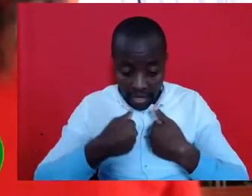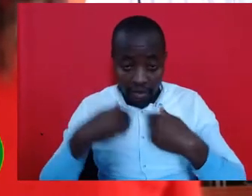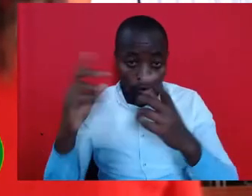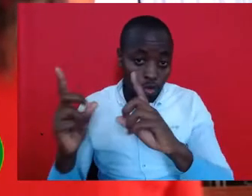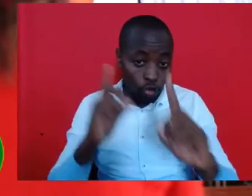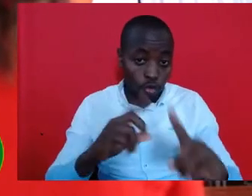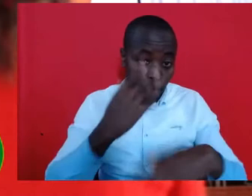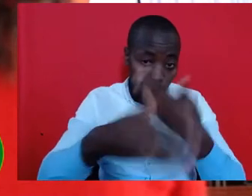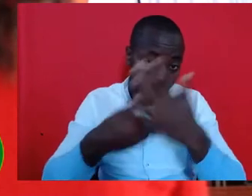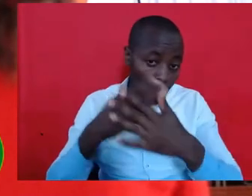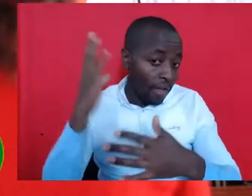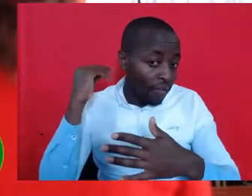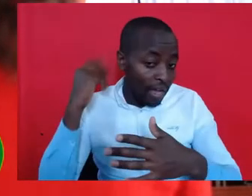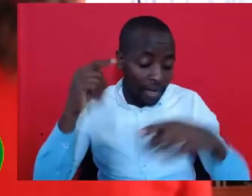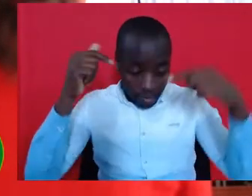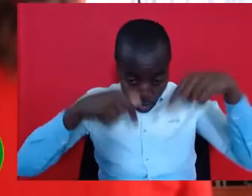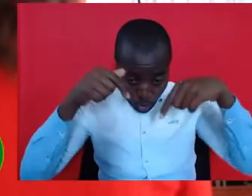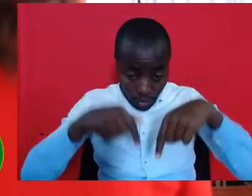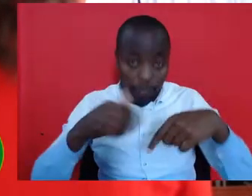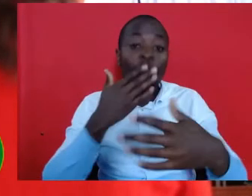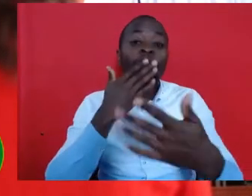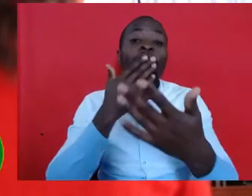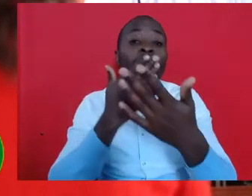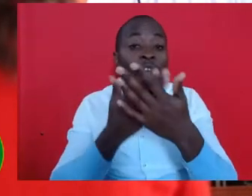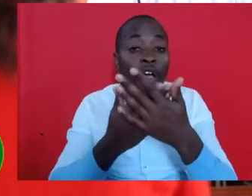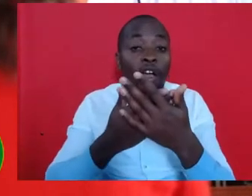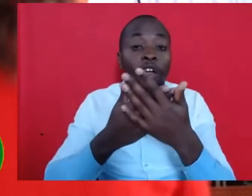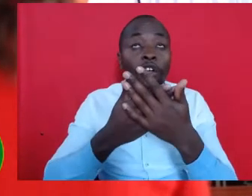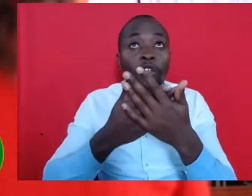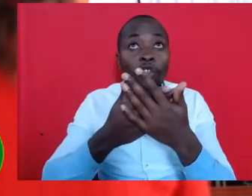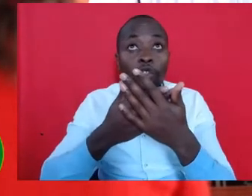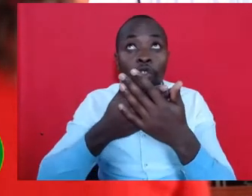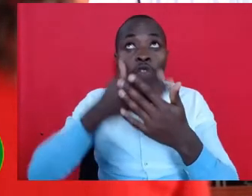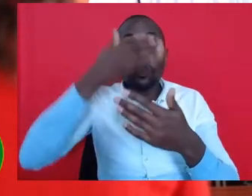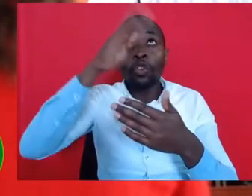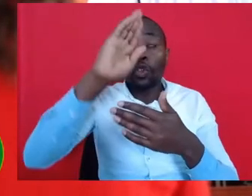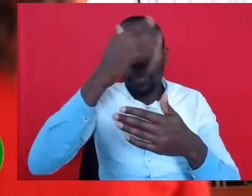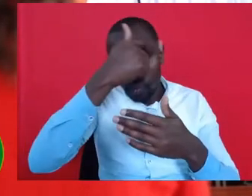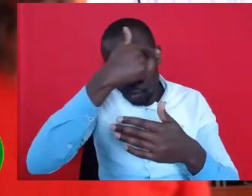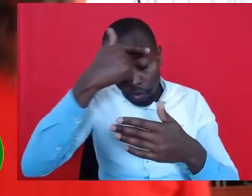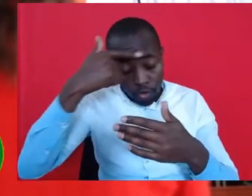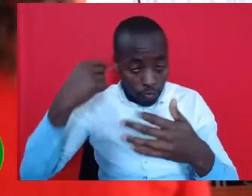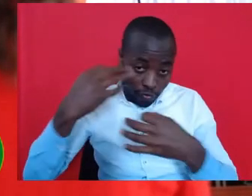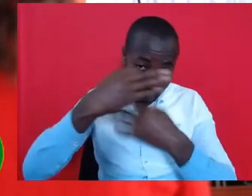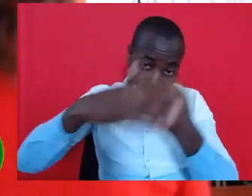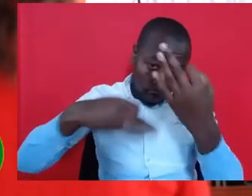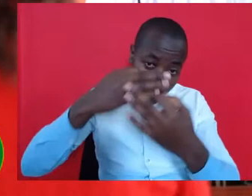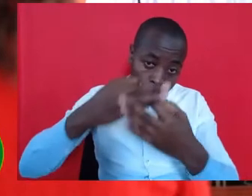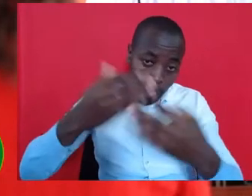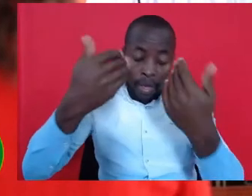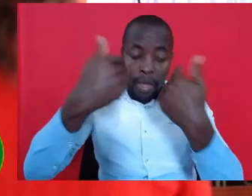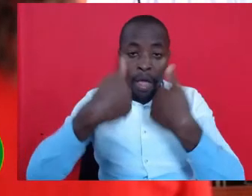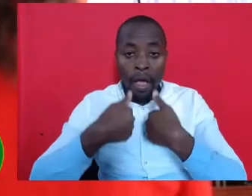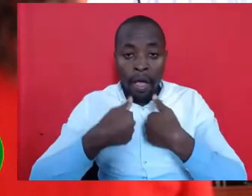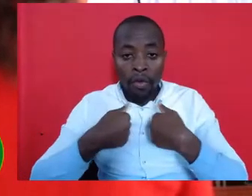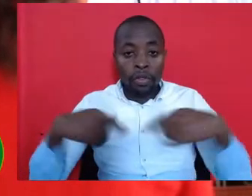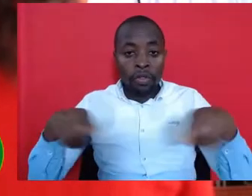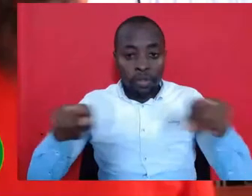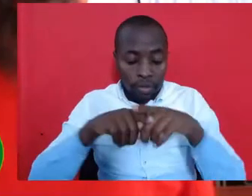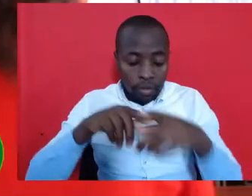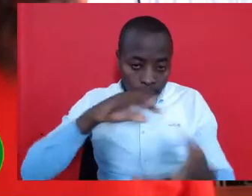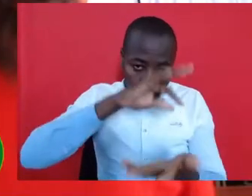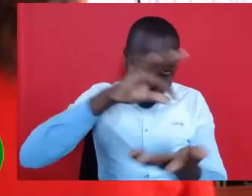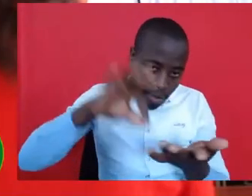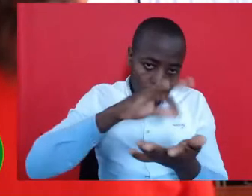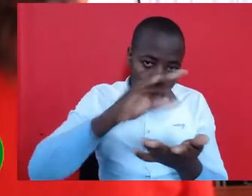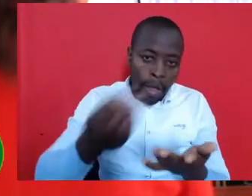siku ya leo. Twakushukuru kwa sababu ya mikutano ambayo tutakuwa nayo na kikombe cha chai na kitafunio